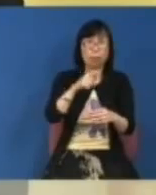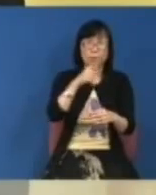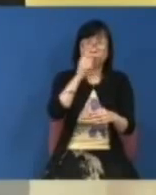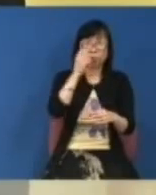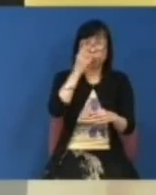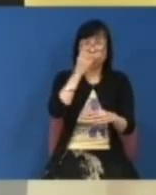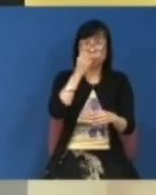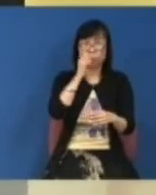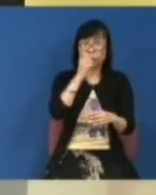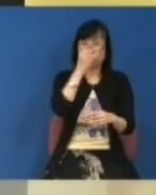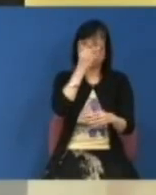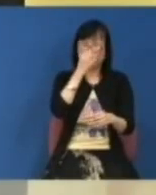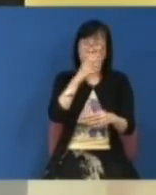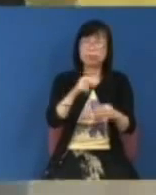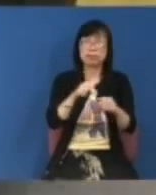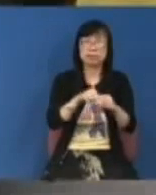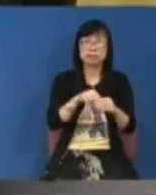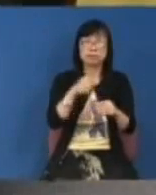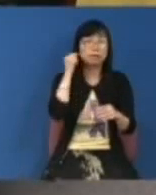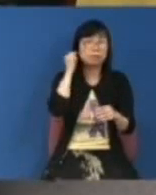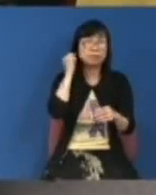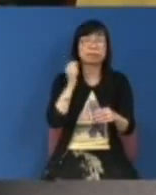就咁簡單。